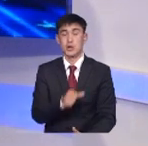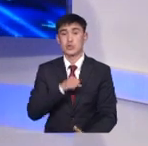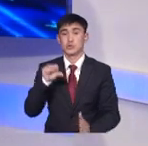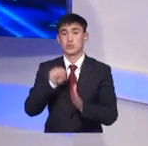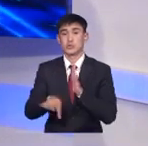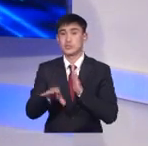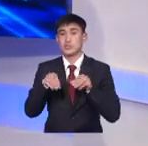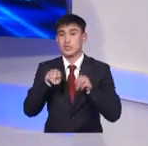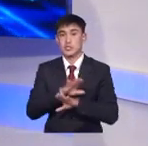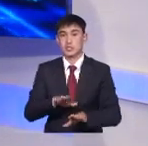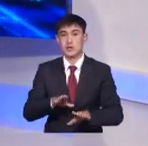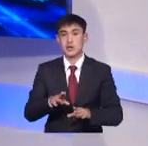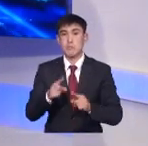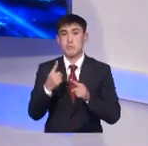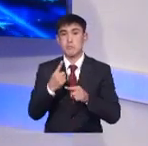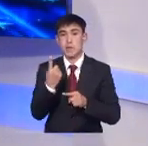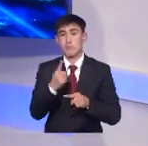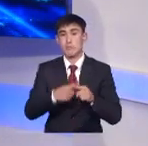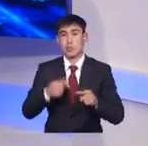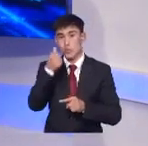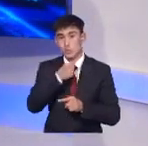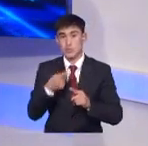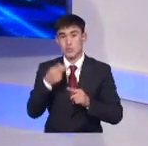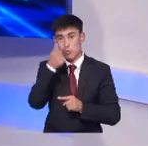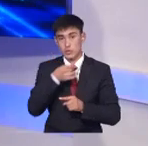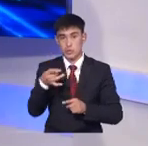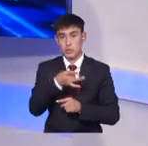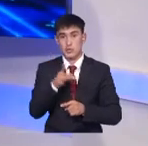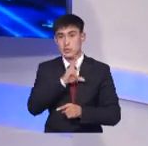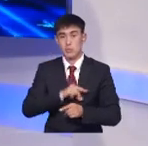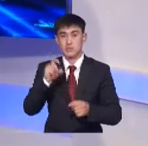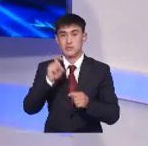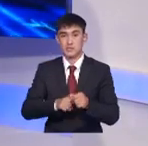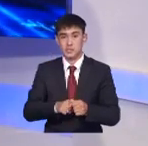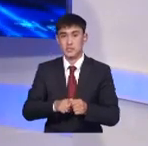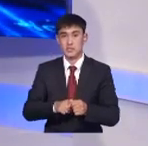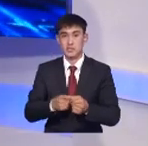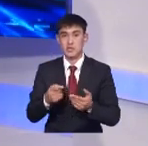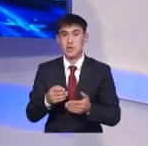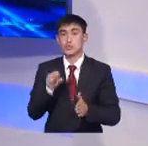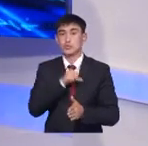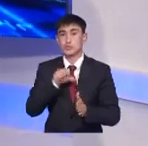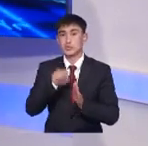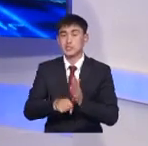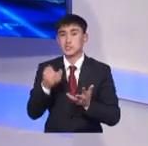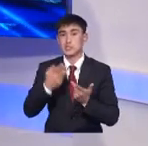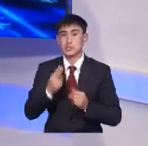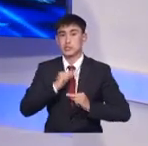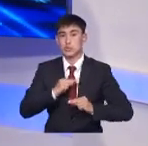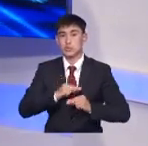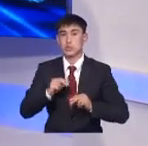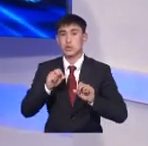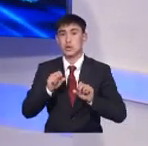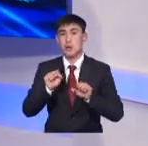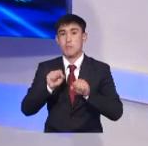Суицид не выход. В течение первого полугодия текущего года в нашем регионе не было зафиксировано ни одного случая суицида среди